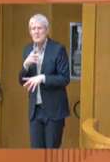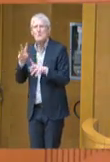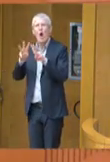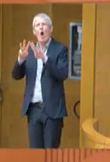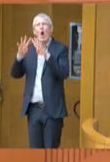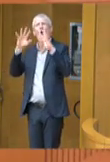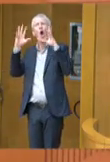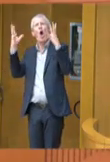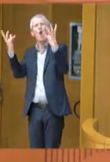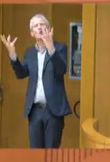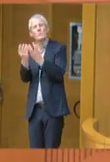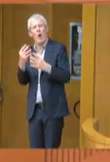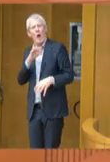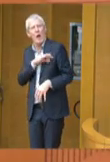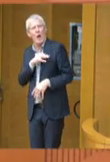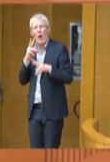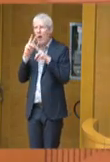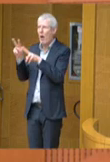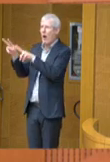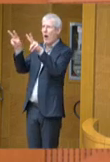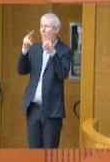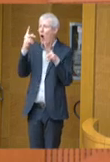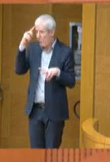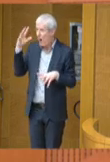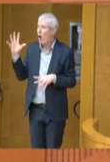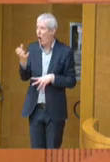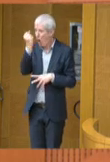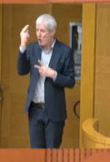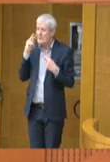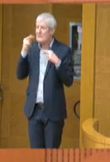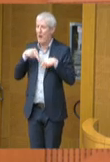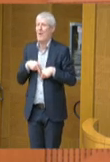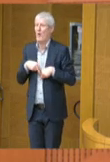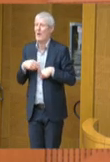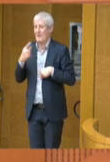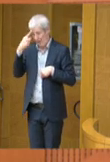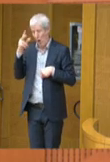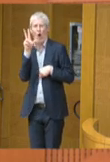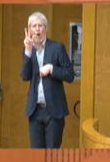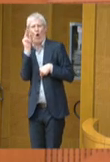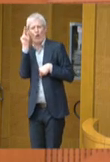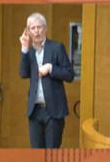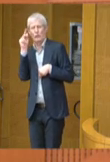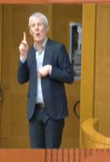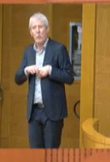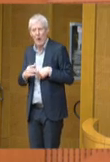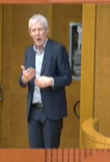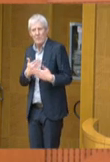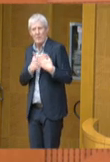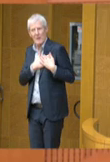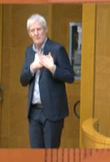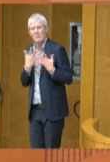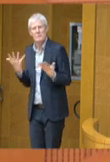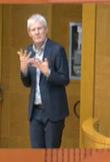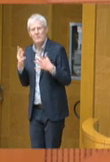cosmo, maturando una maggiore consapevolezza in termini non soltanto di conoscenza, ma anche di responsabilità